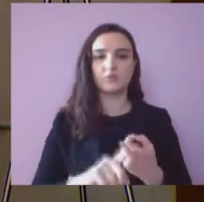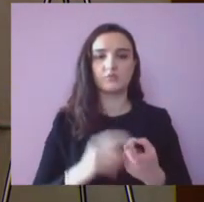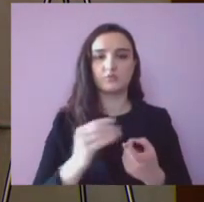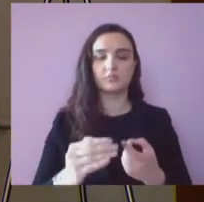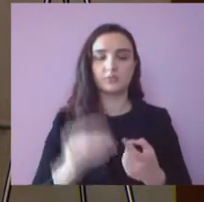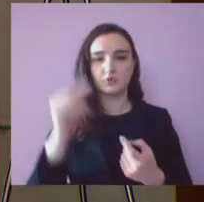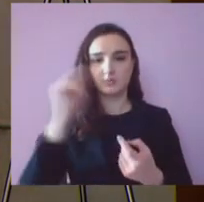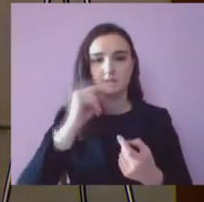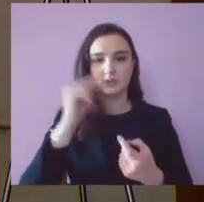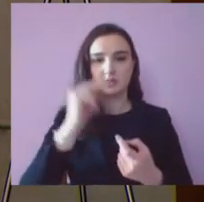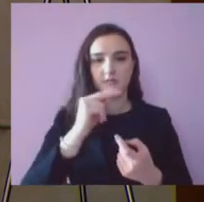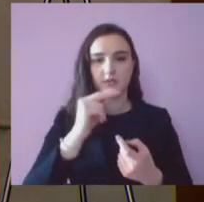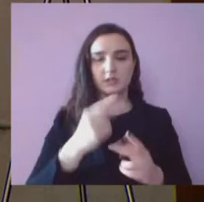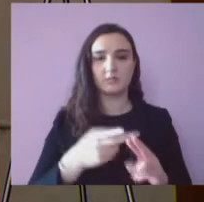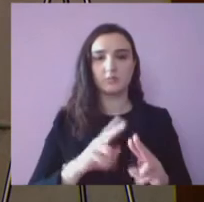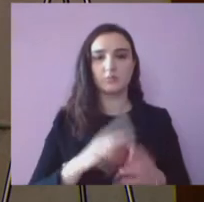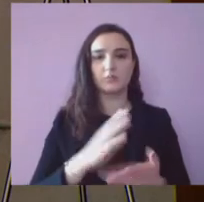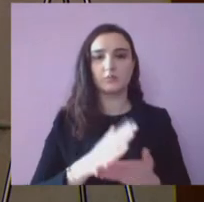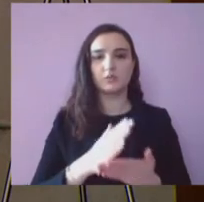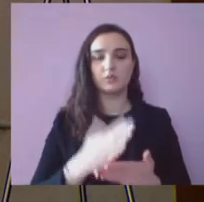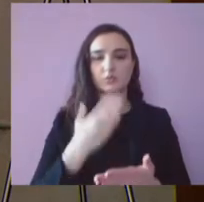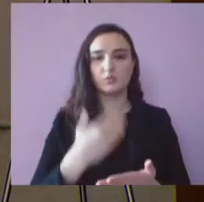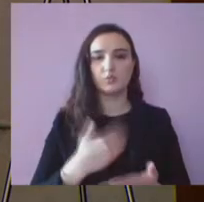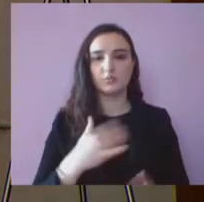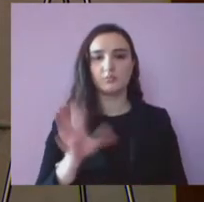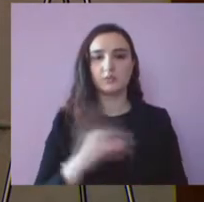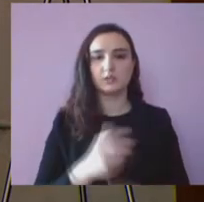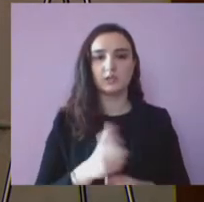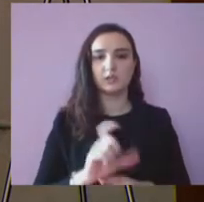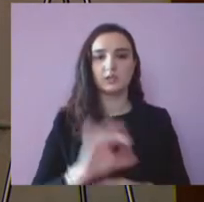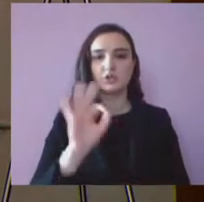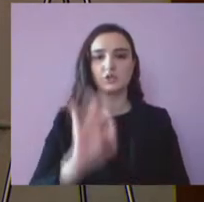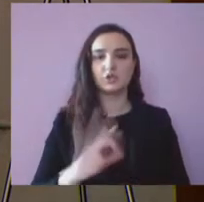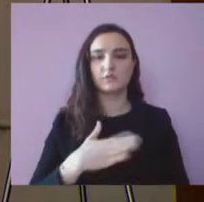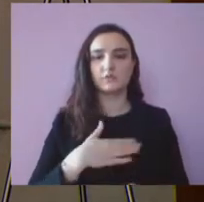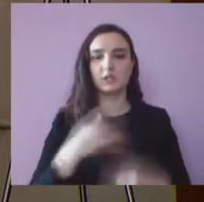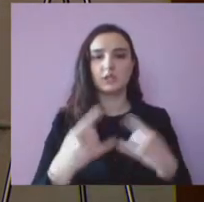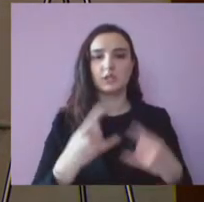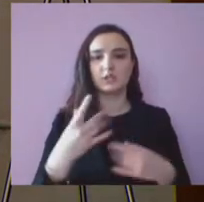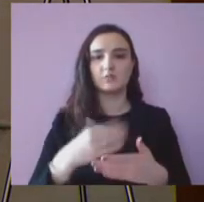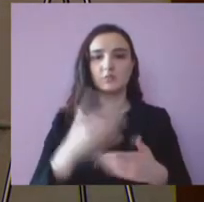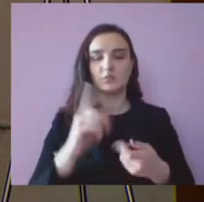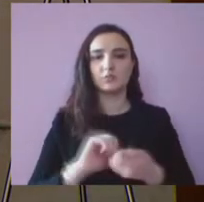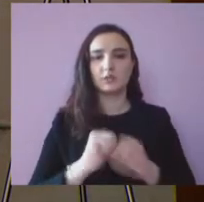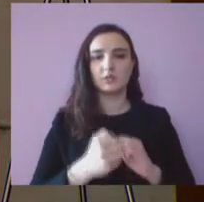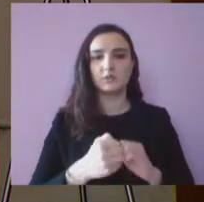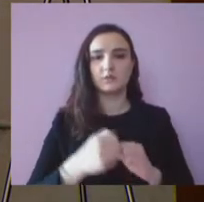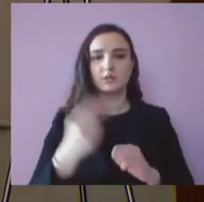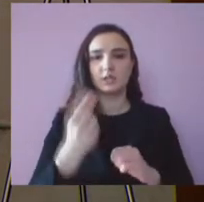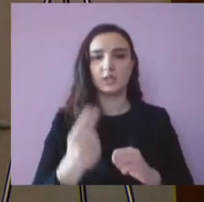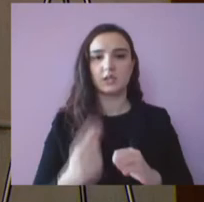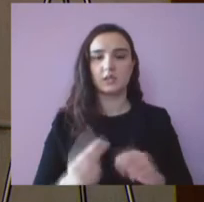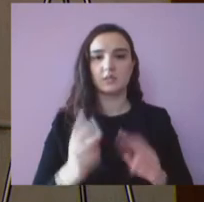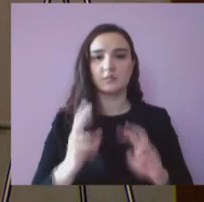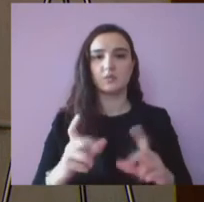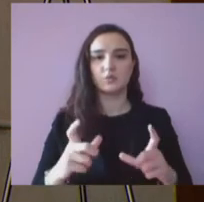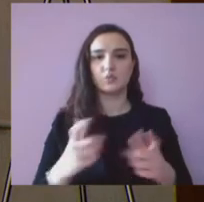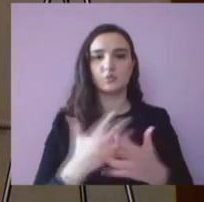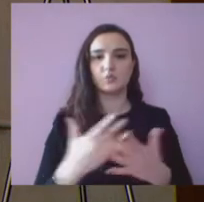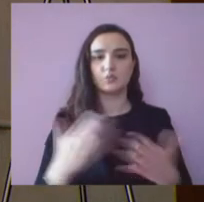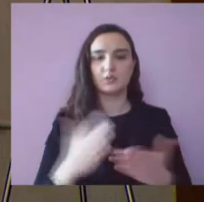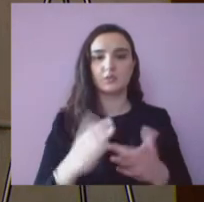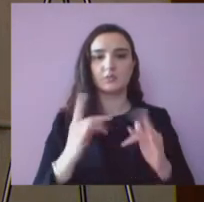შემეცნებას. ამიტომ არის ხოლმე, რომ ძალიან ხშირად ჩვენთან გადაცემაში თუ გახსოვთ ნახატებიანი ჭურჭელია ხოლმე ბავშვებისთვის